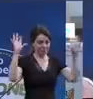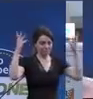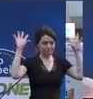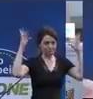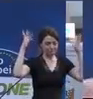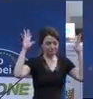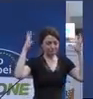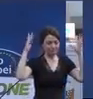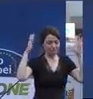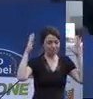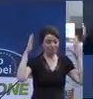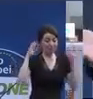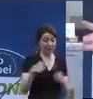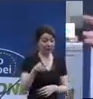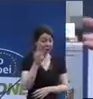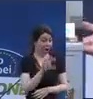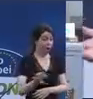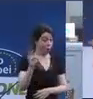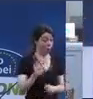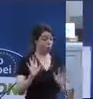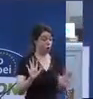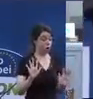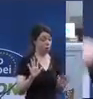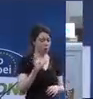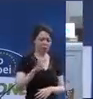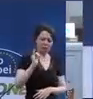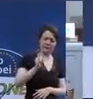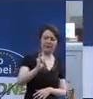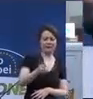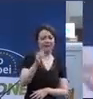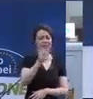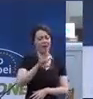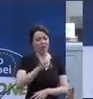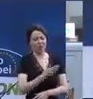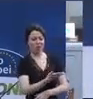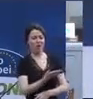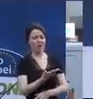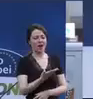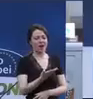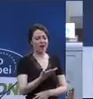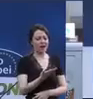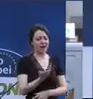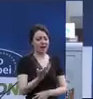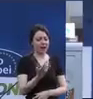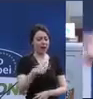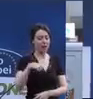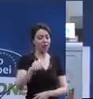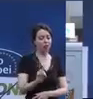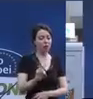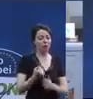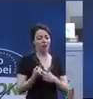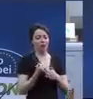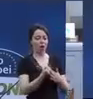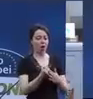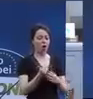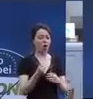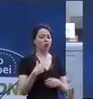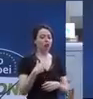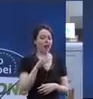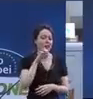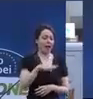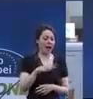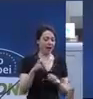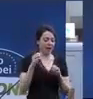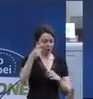succede meno Europa Ma sì meno Europa poi sostiene il governo draghi Poi gli ho dovuto